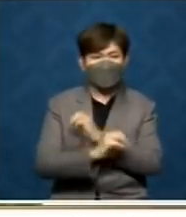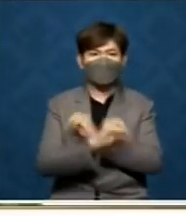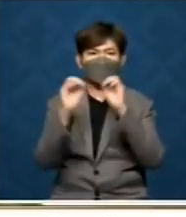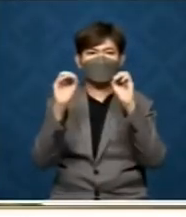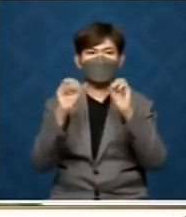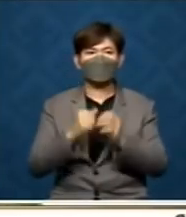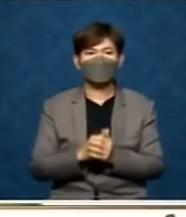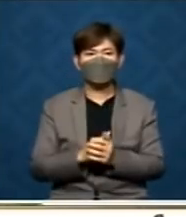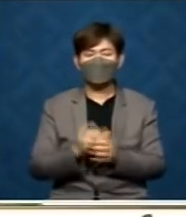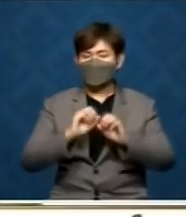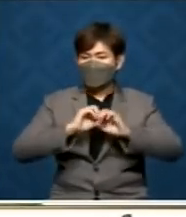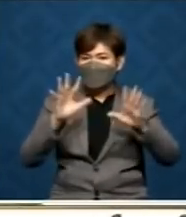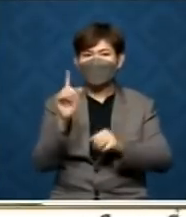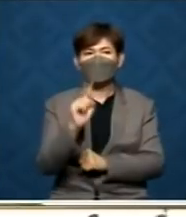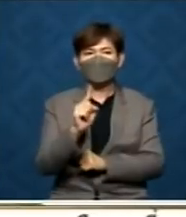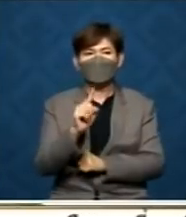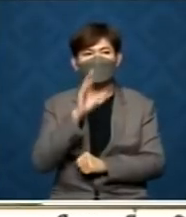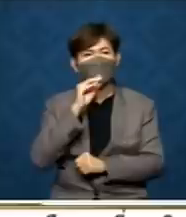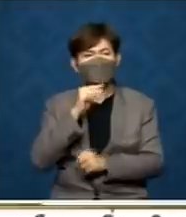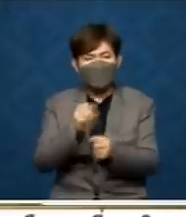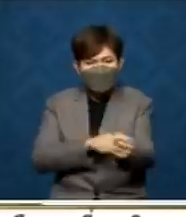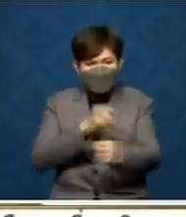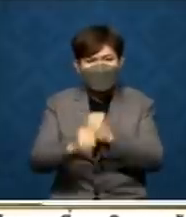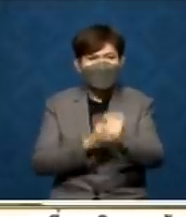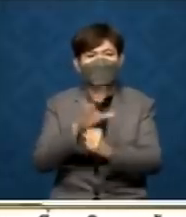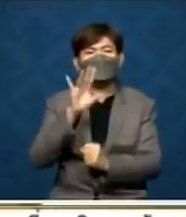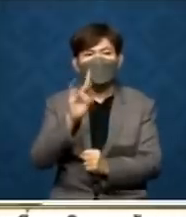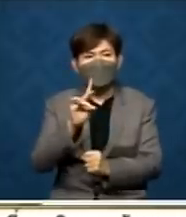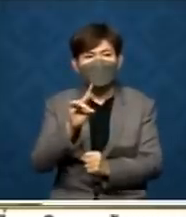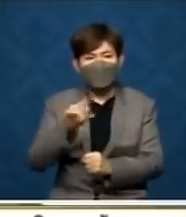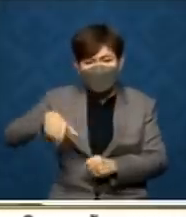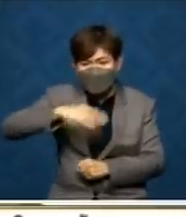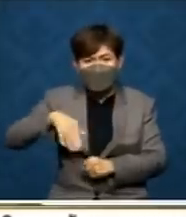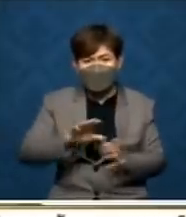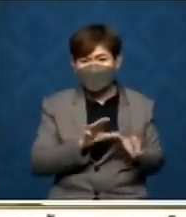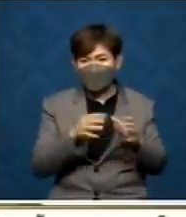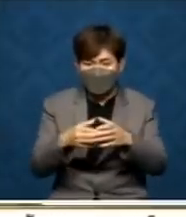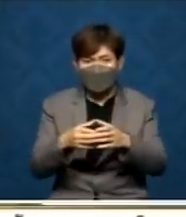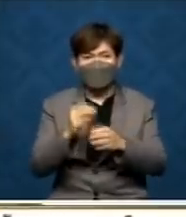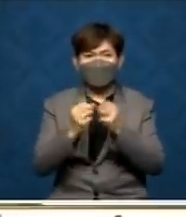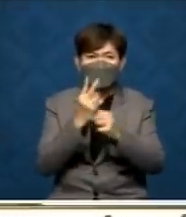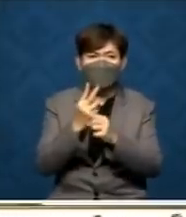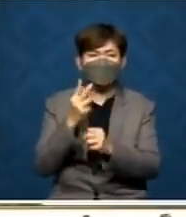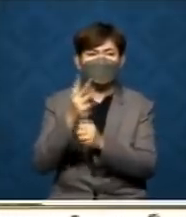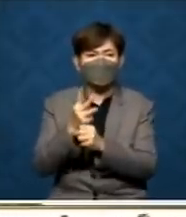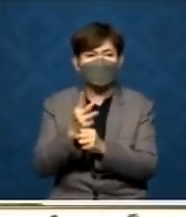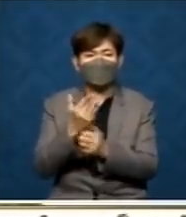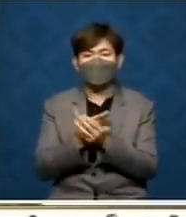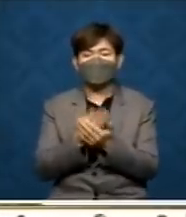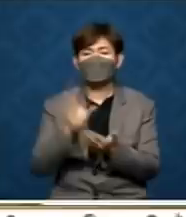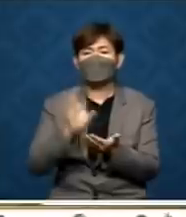ที่วงชัดที่สุดพูดกันมาตั้ง 7ปีแล้วนี่เฉพาะพวกเราเข้ามา 2ปี 3ปีพูดตั้งงบไม่